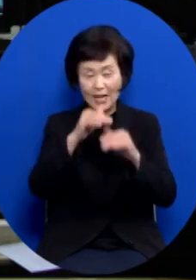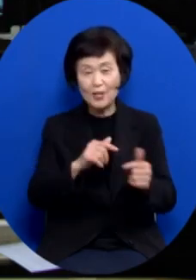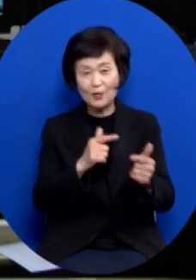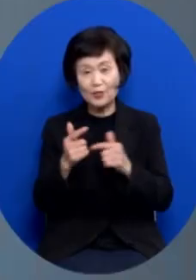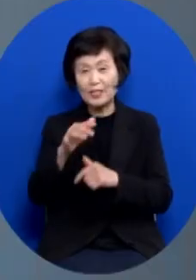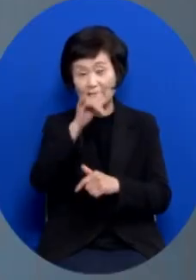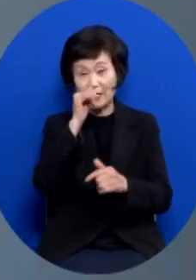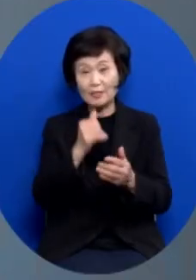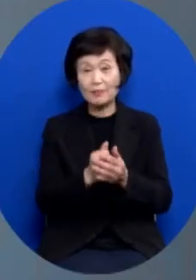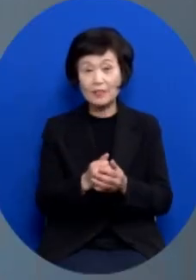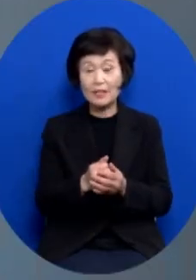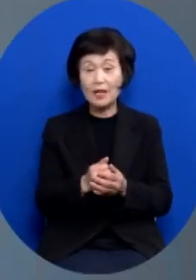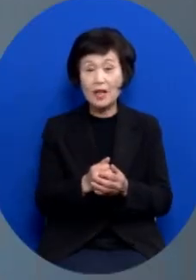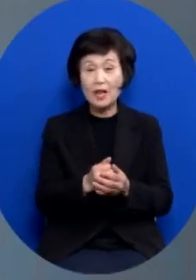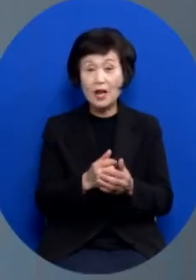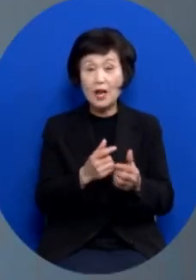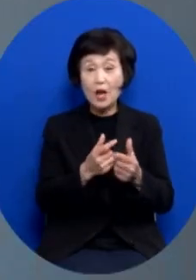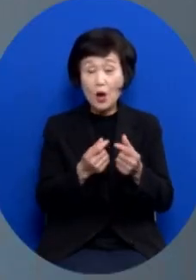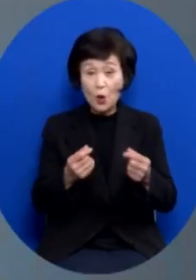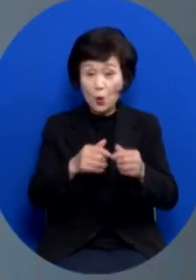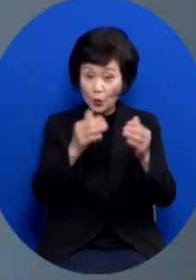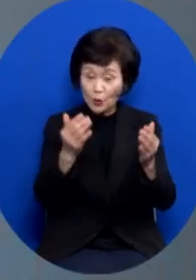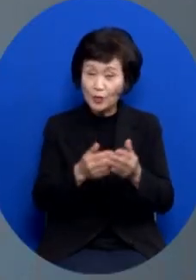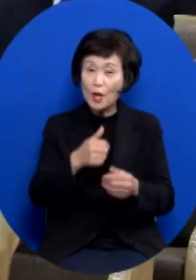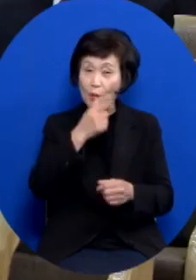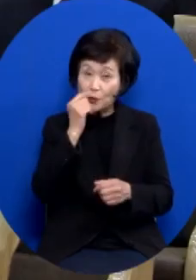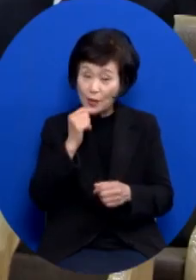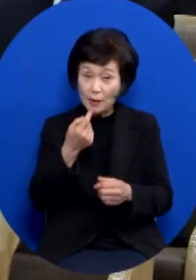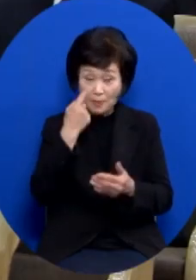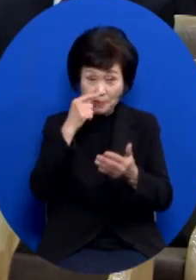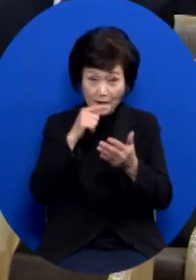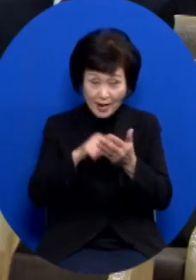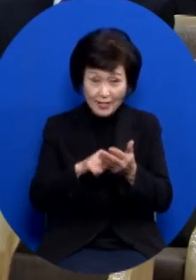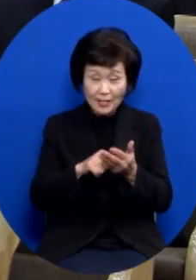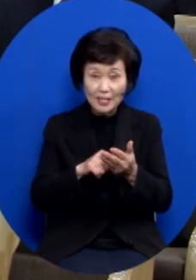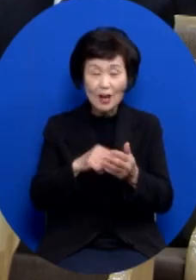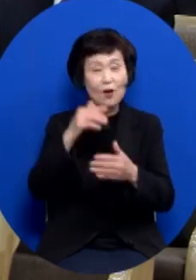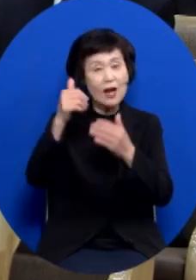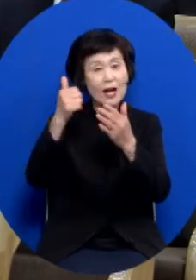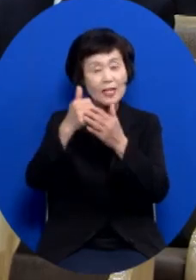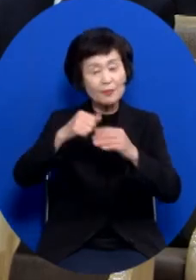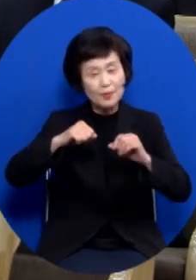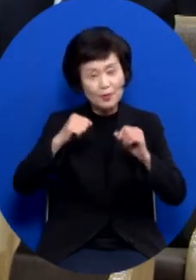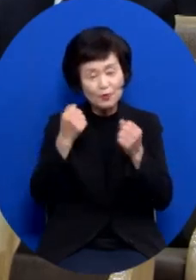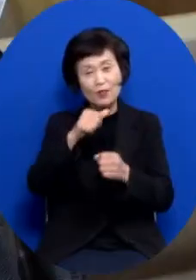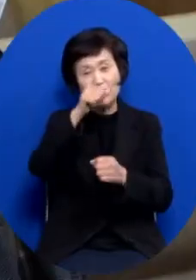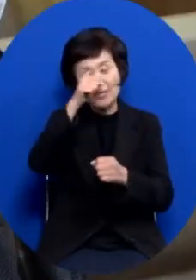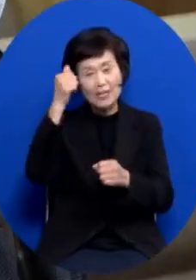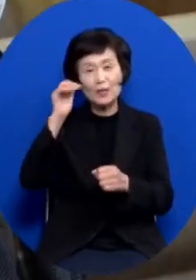공동체의 부족함을 발견하고 해결자이신 예수님께 순종하는 장로들이 되길 바란다고 말씀 전했습니다.